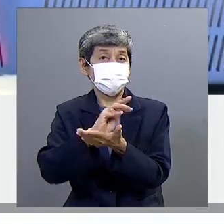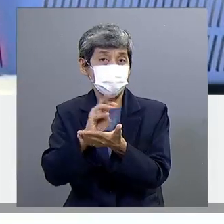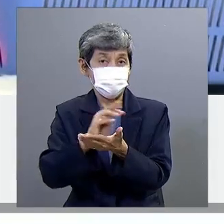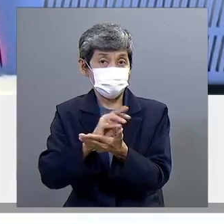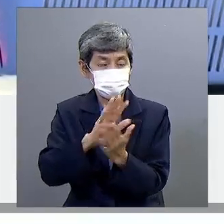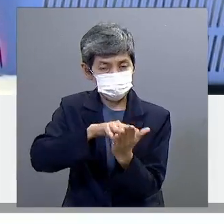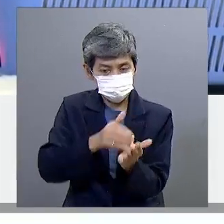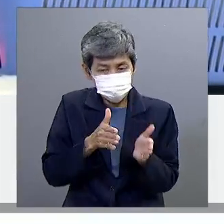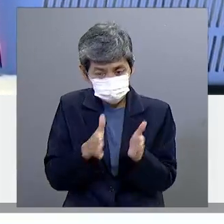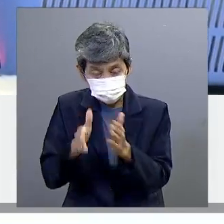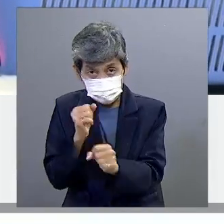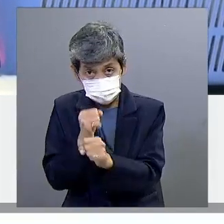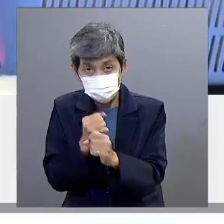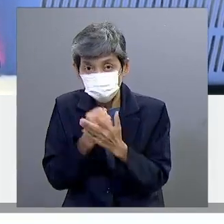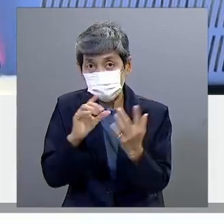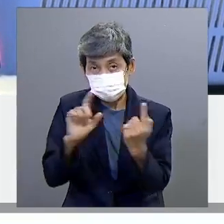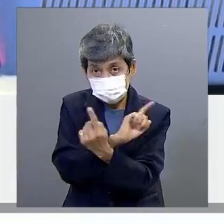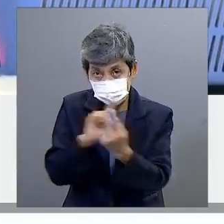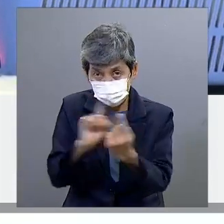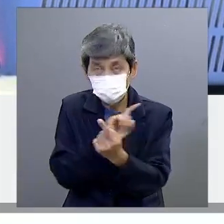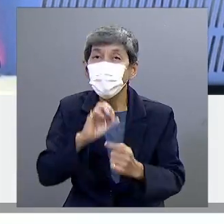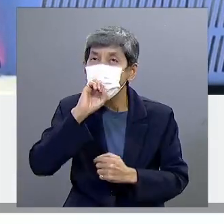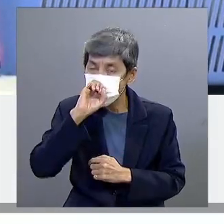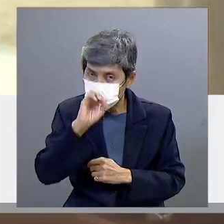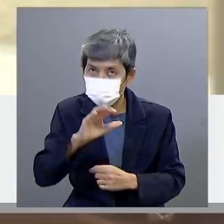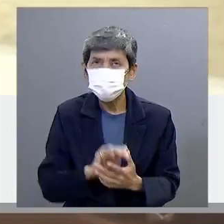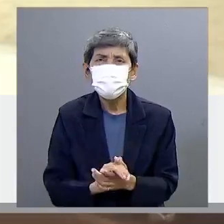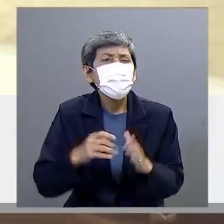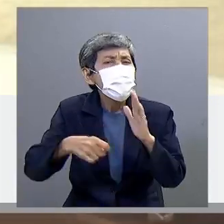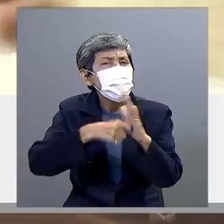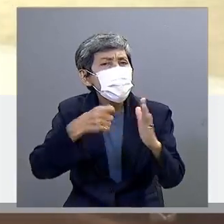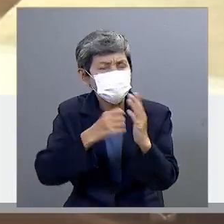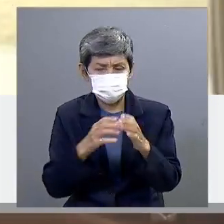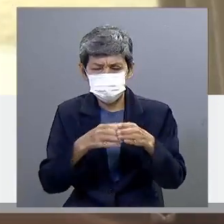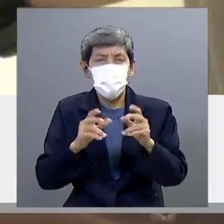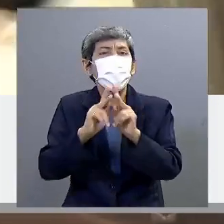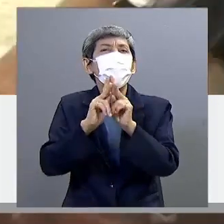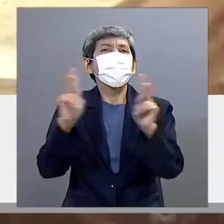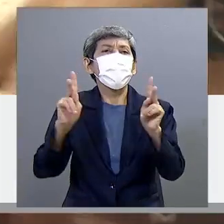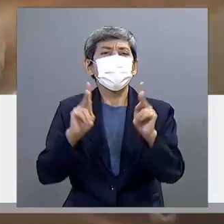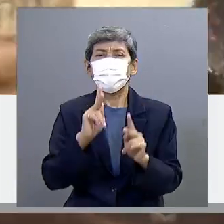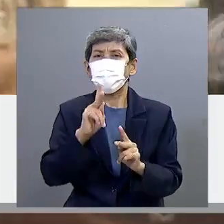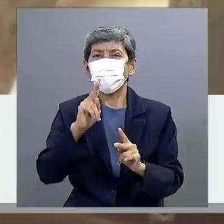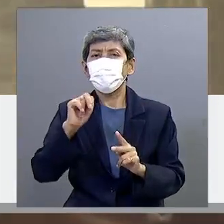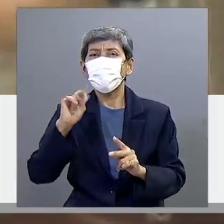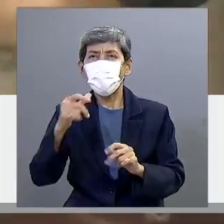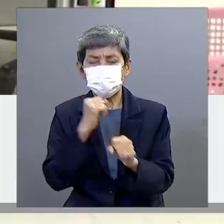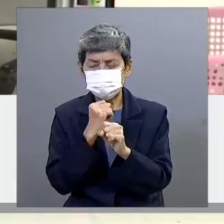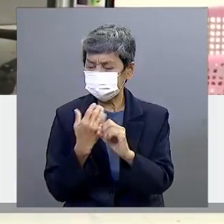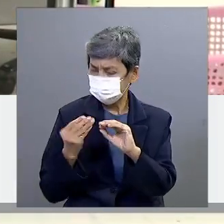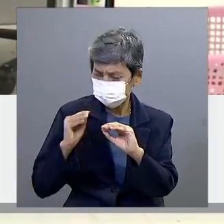ณะเพื่อสังคมและธรรมาภิบาลระบุว่าเหตุผลที่คณะกรรมการกนง.ส่วนใหญ่นะคะเลือกที่จะให้ขึ้นดอกเบี้ย